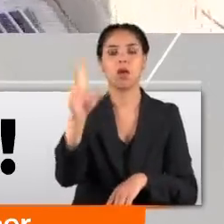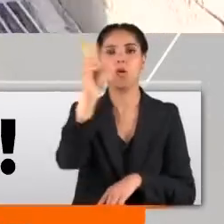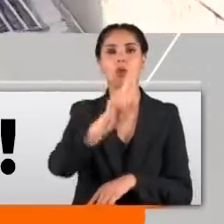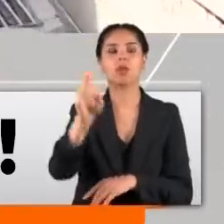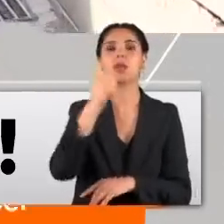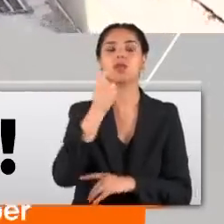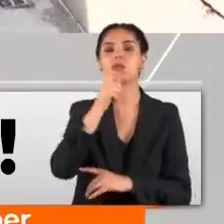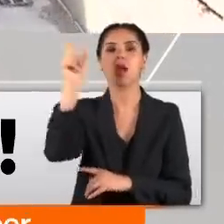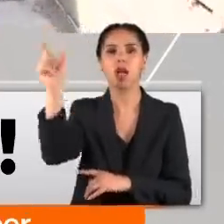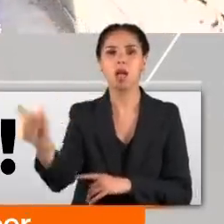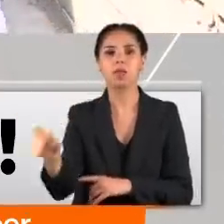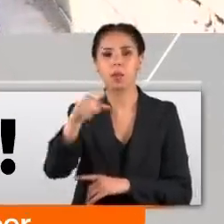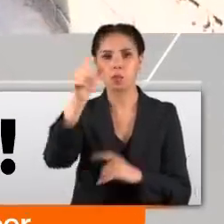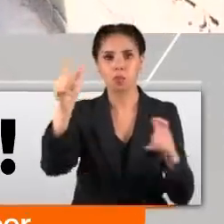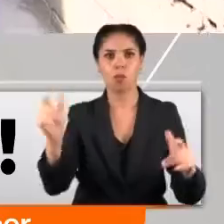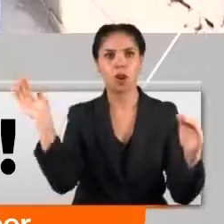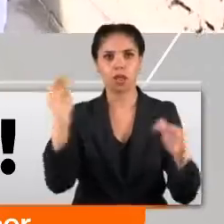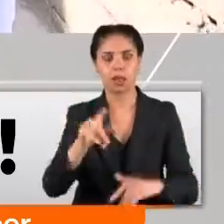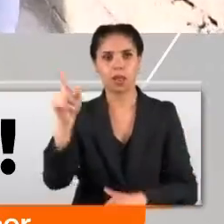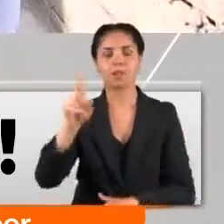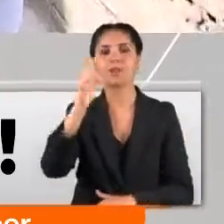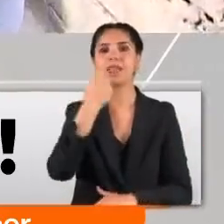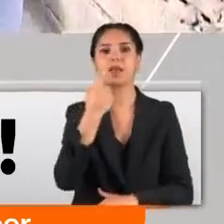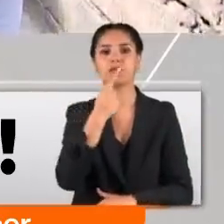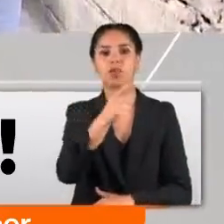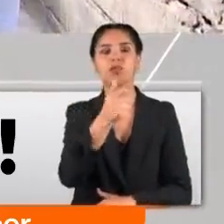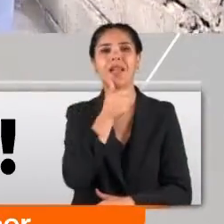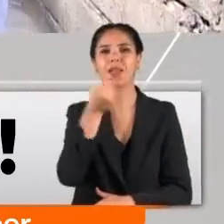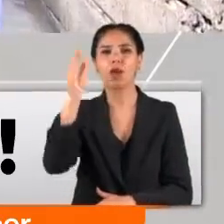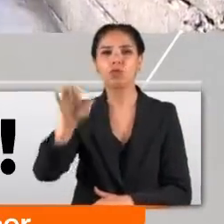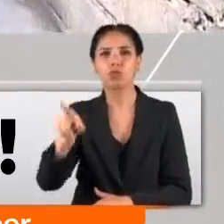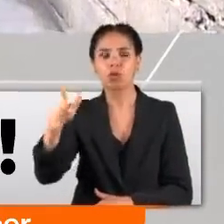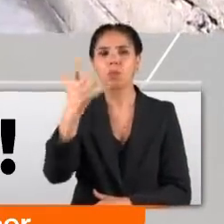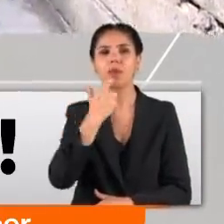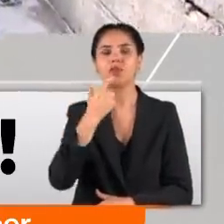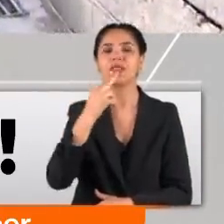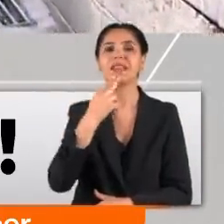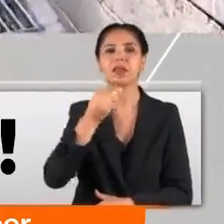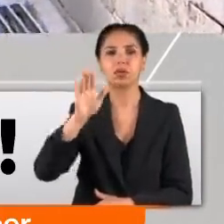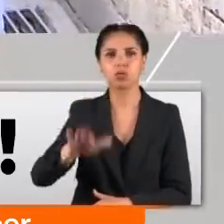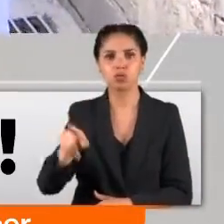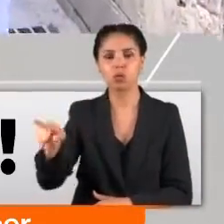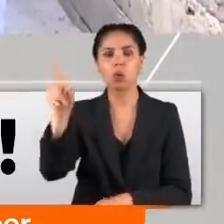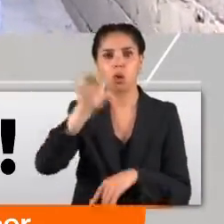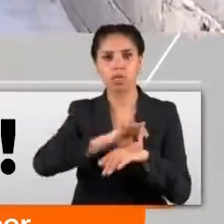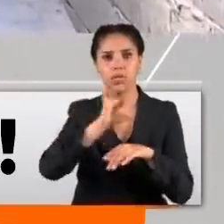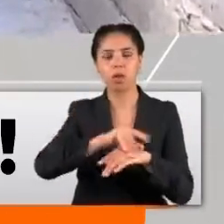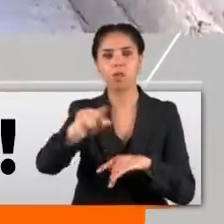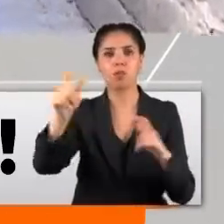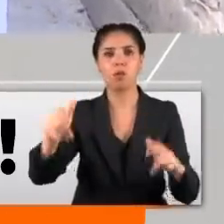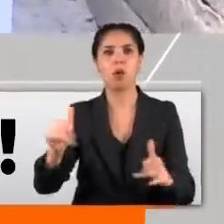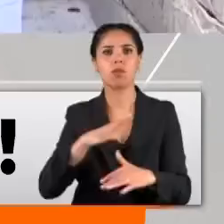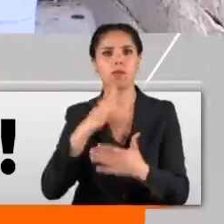37 yaşındaki adam işte buraya geldi. 7 yaşında bir erkek çocuğuyla 5 yaşında bir kız çocuğu o esnada burada